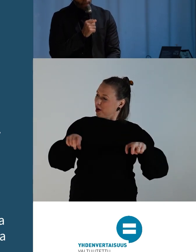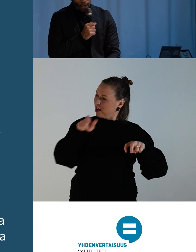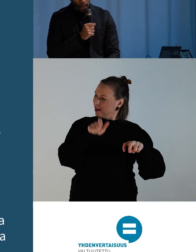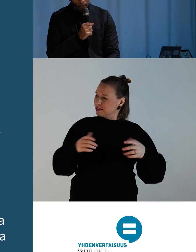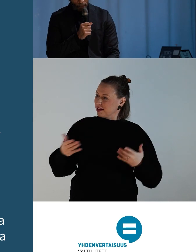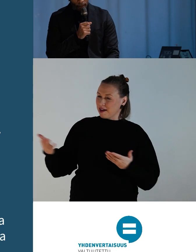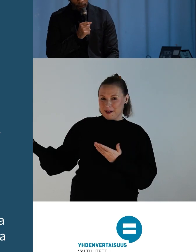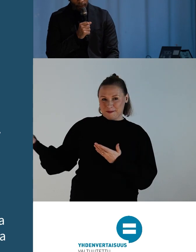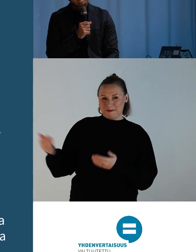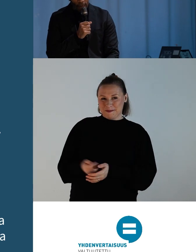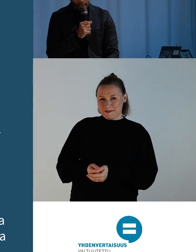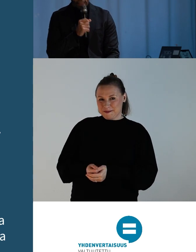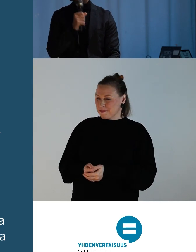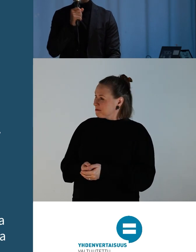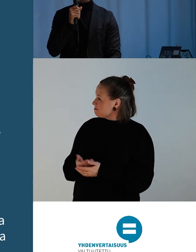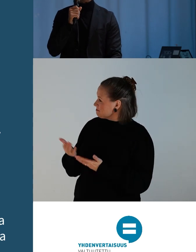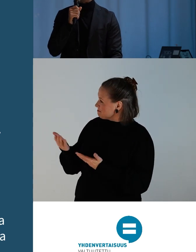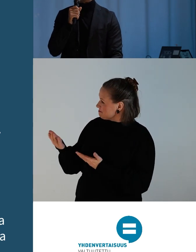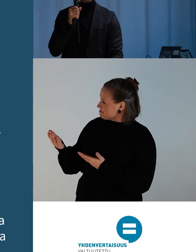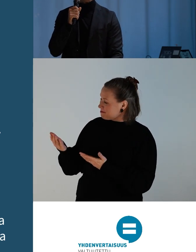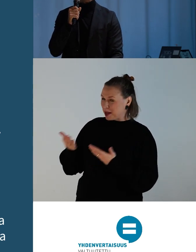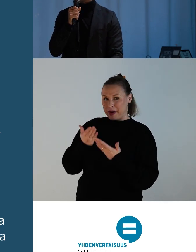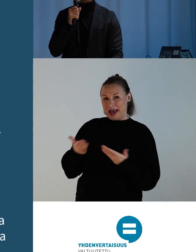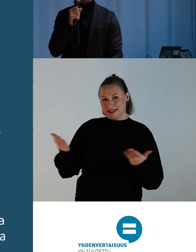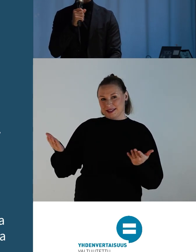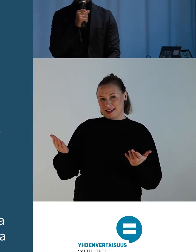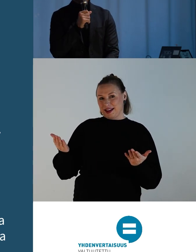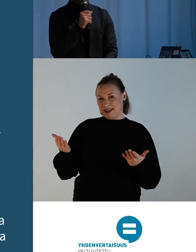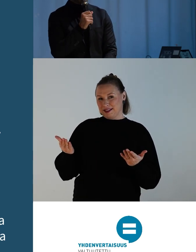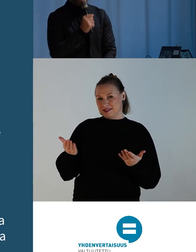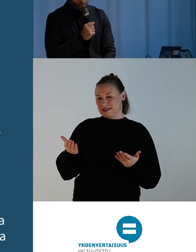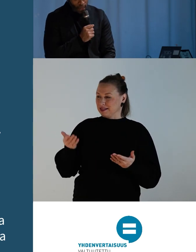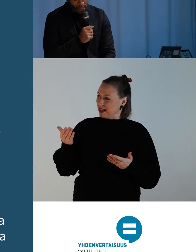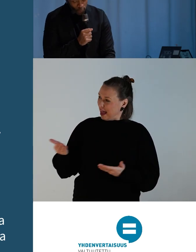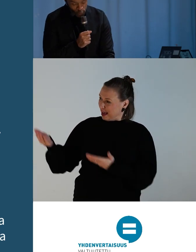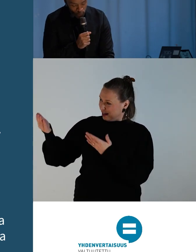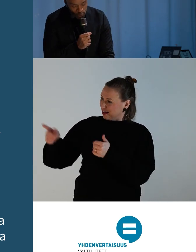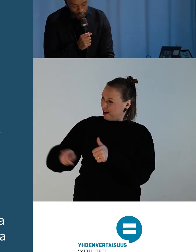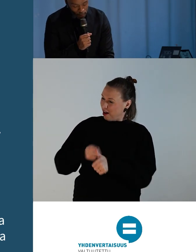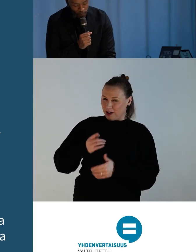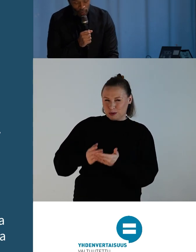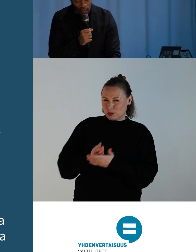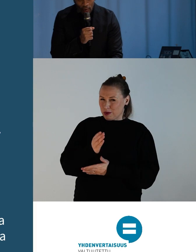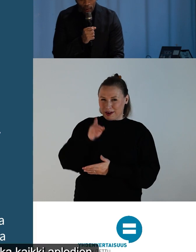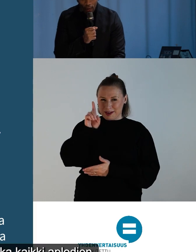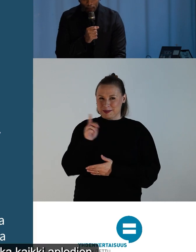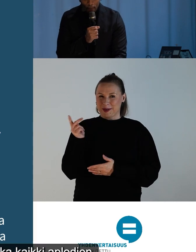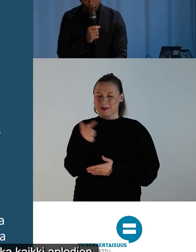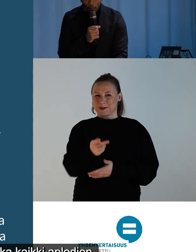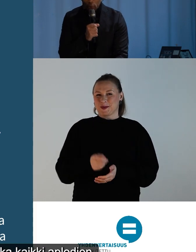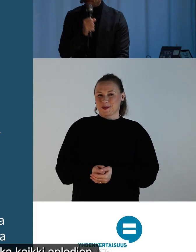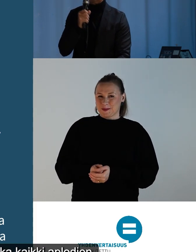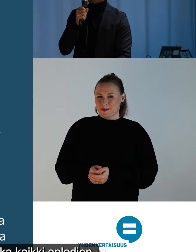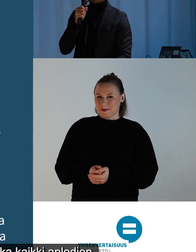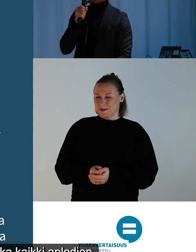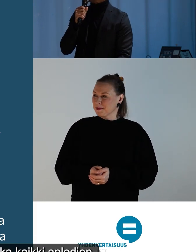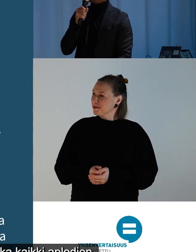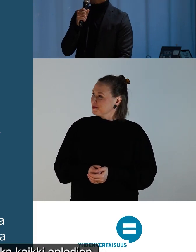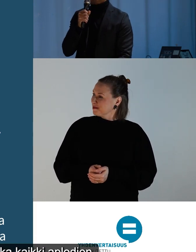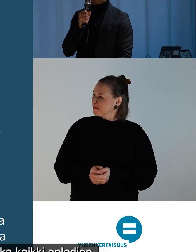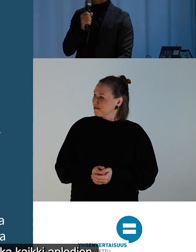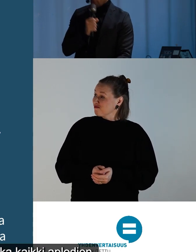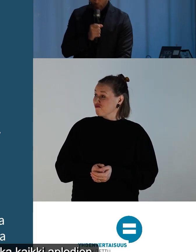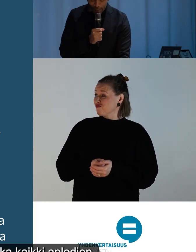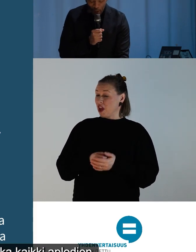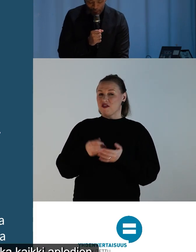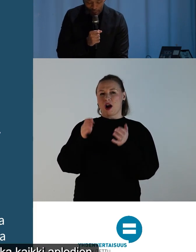panelisteihin, esittele heidät ja mennään saman tien suoraan lennossa ensimmäiseen kysymykseen. Voidaan esitellä heidät